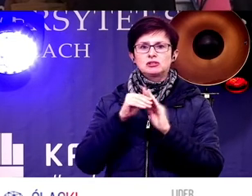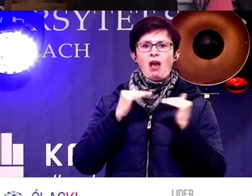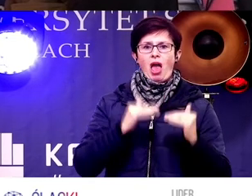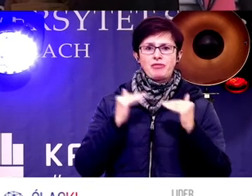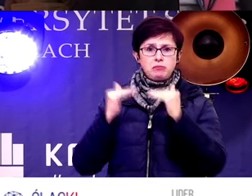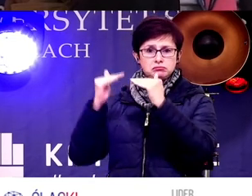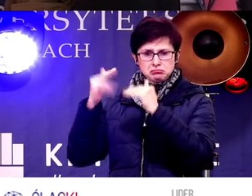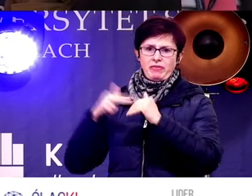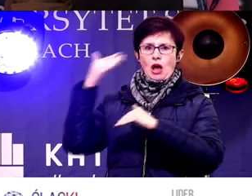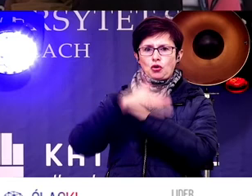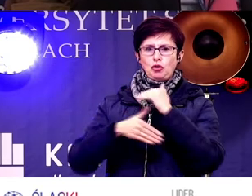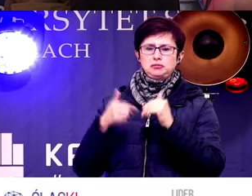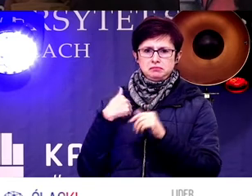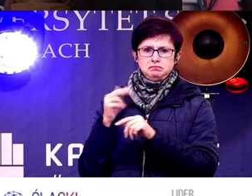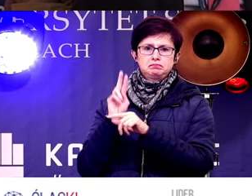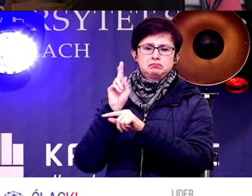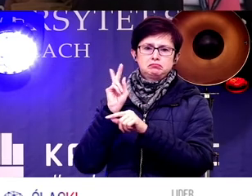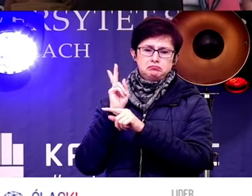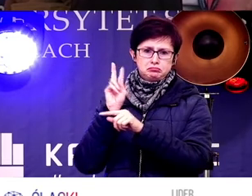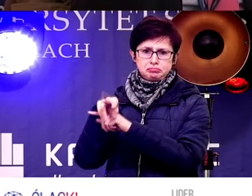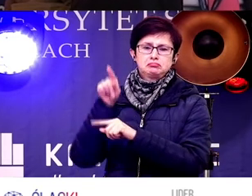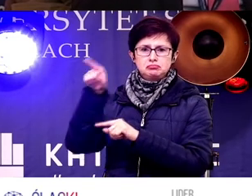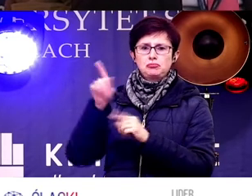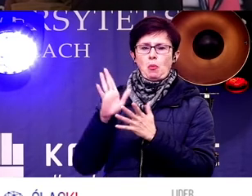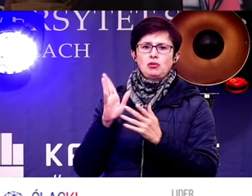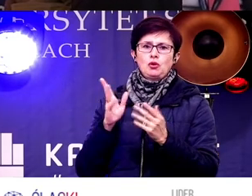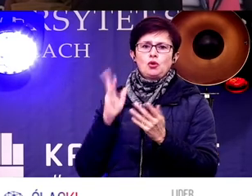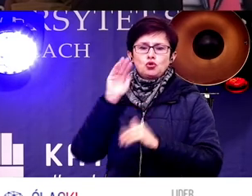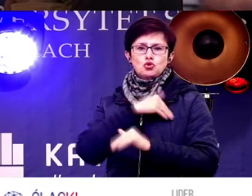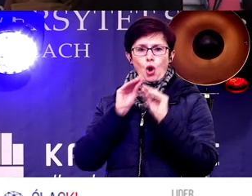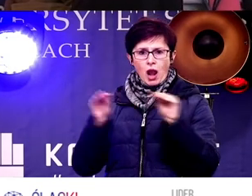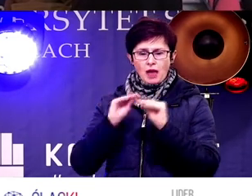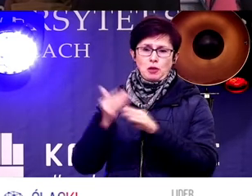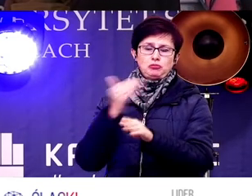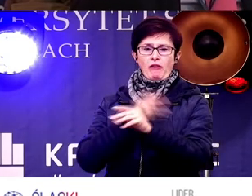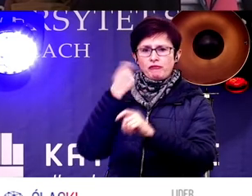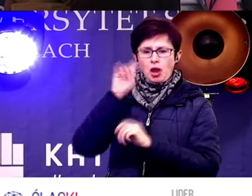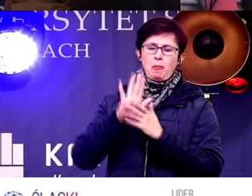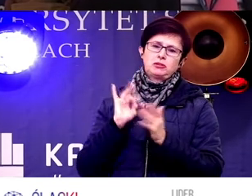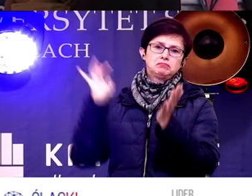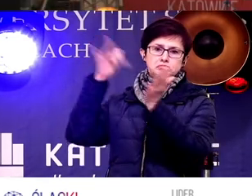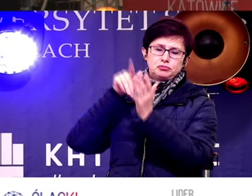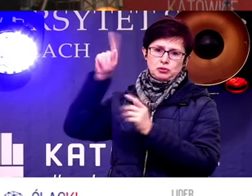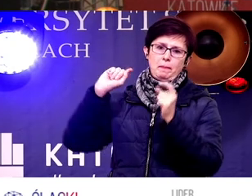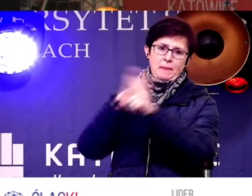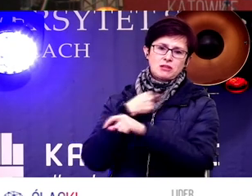na końcu jesteśmy zakwalifikowani i odbywamy szkolenia przedwyjazdowe i wyjeżdżamy na placówkę.